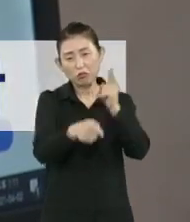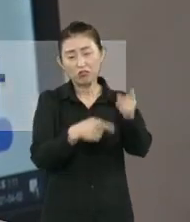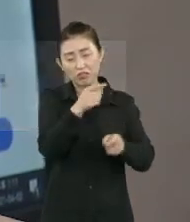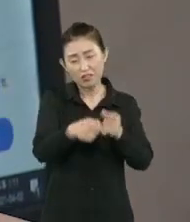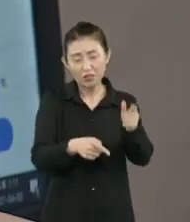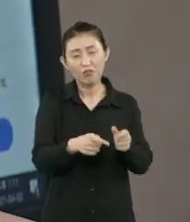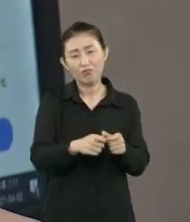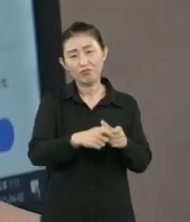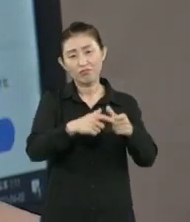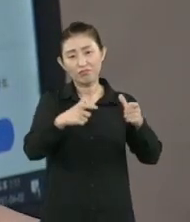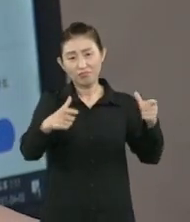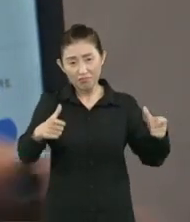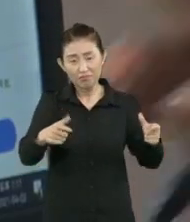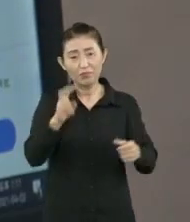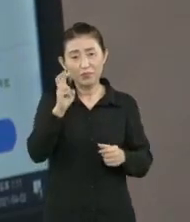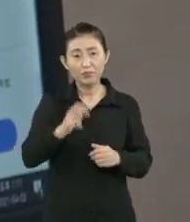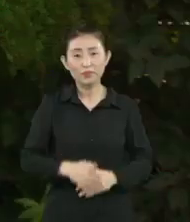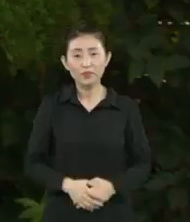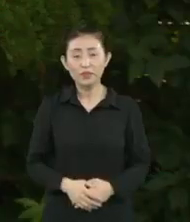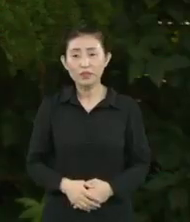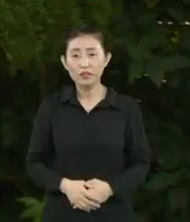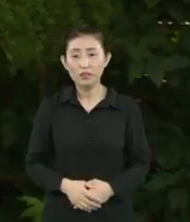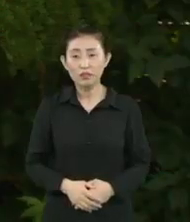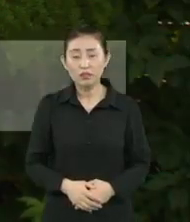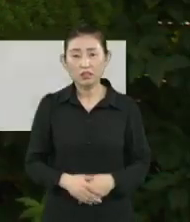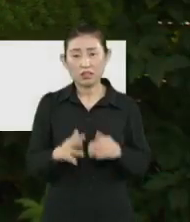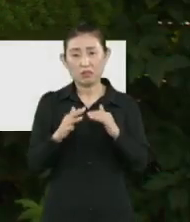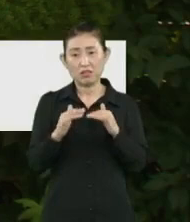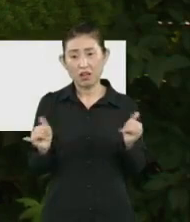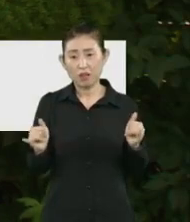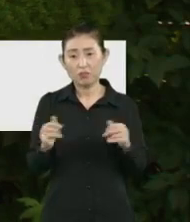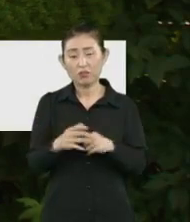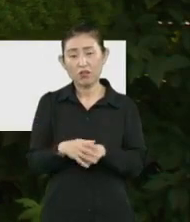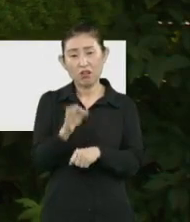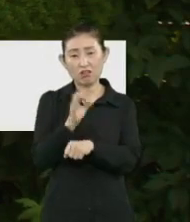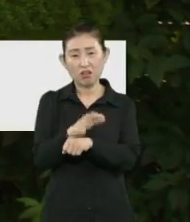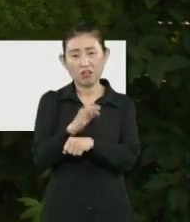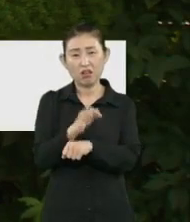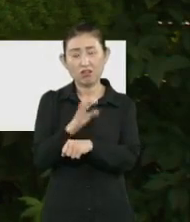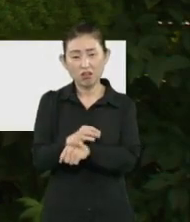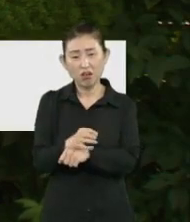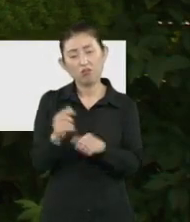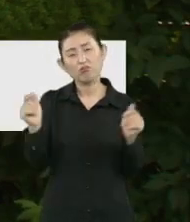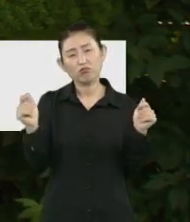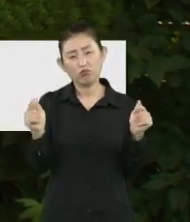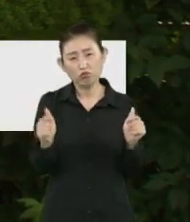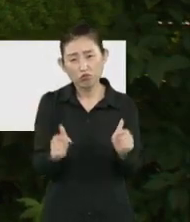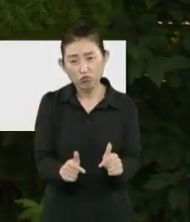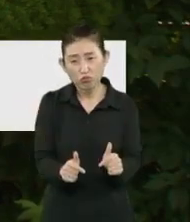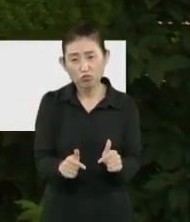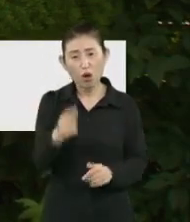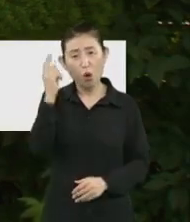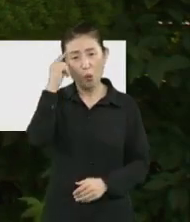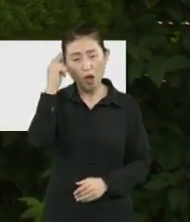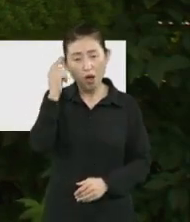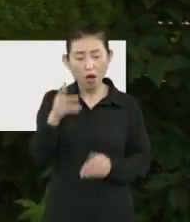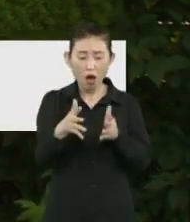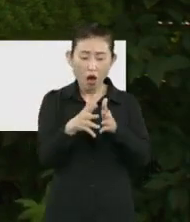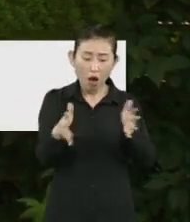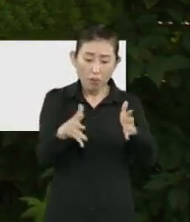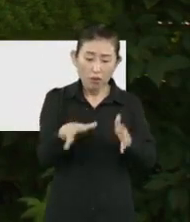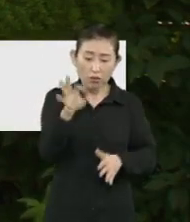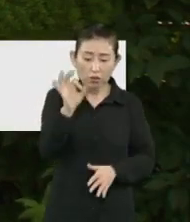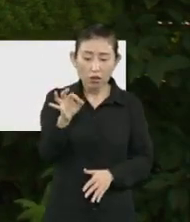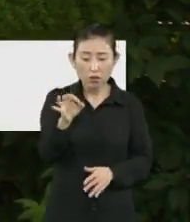분석합니다 치어가 좀 줄어서 난 생성합니다 볼수가 있는데 어이 메이 제 3대 가격 자체가 이제